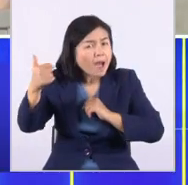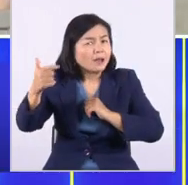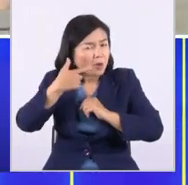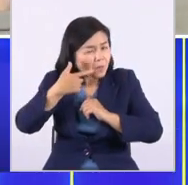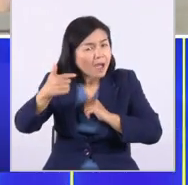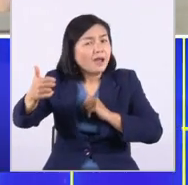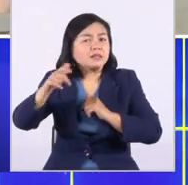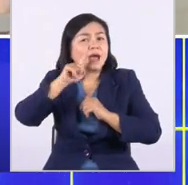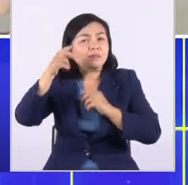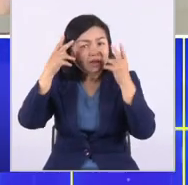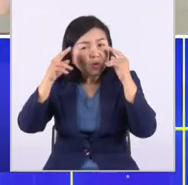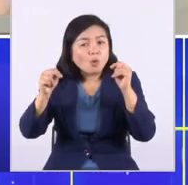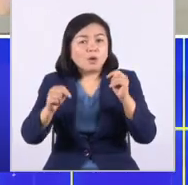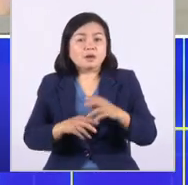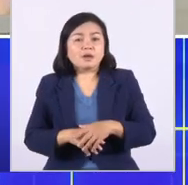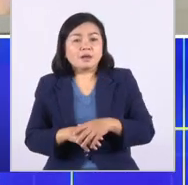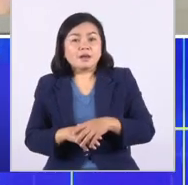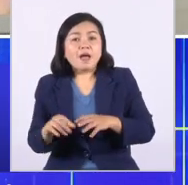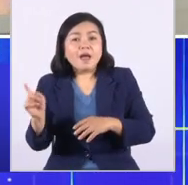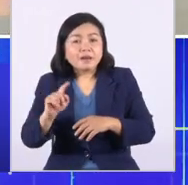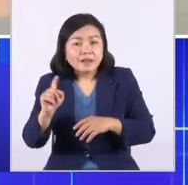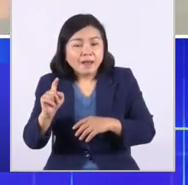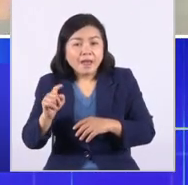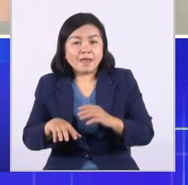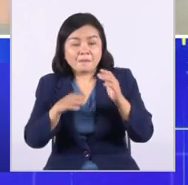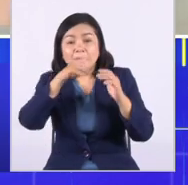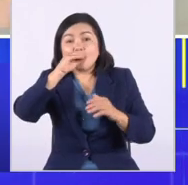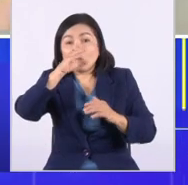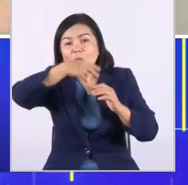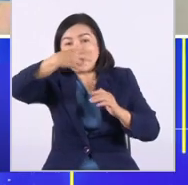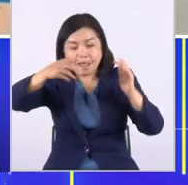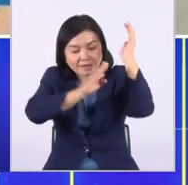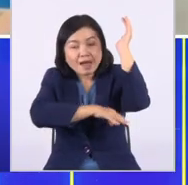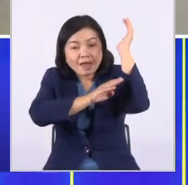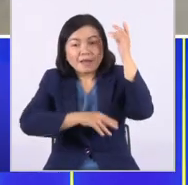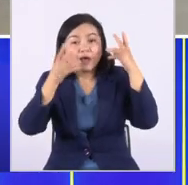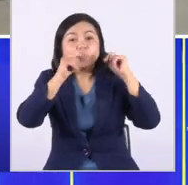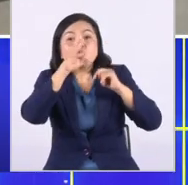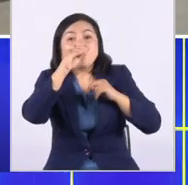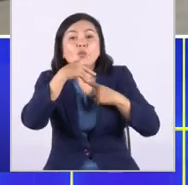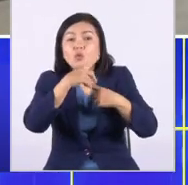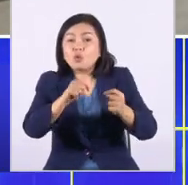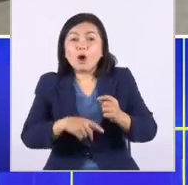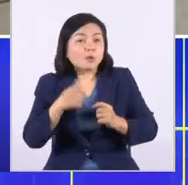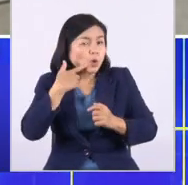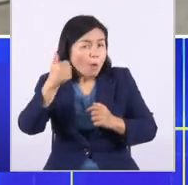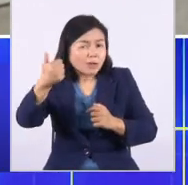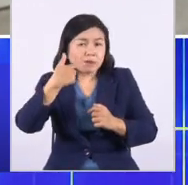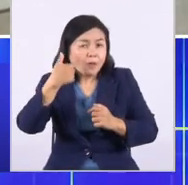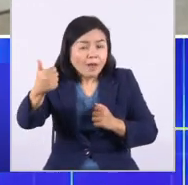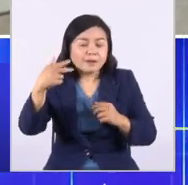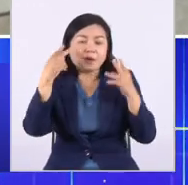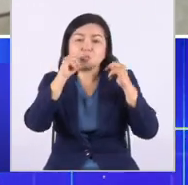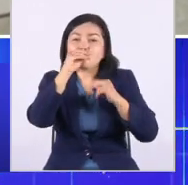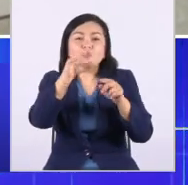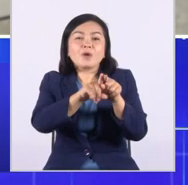อยไหมครับนายก ร้อยอย่างแรง ดิฉันเป็นคนเหนือก็พูดภาษาใต้แปลกๆหน่อยนะ ร้อยอย่างแรง นายก ตอบกลับมาว่าร้อยจังหู ้ อร่อย